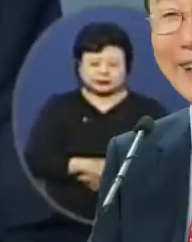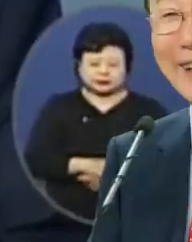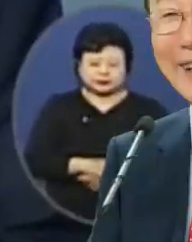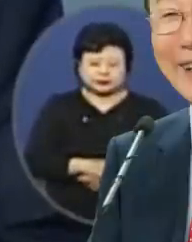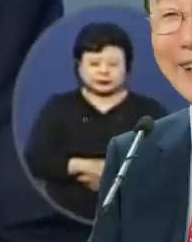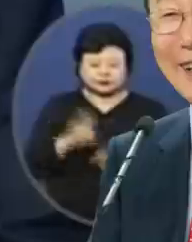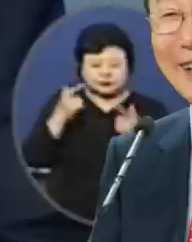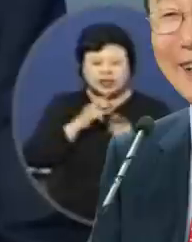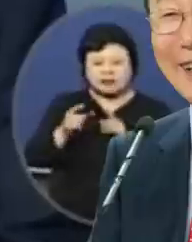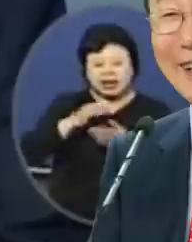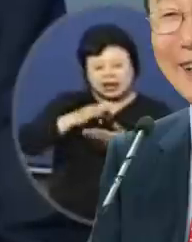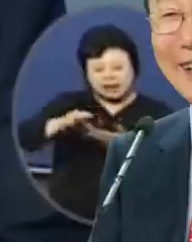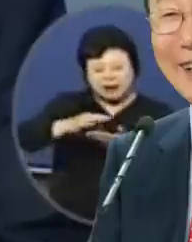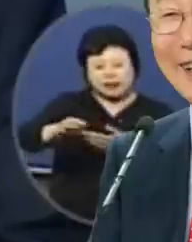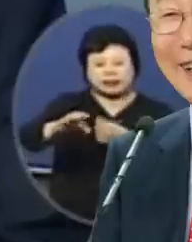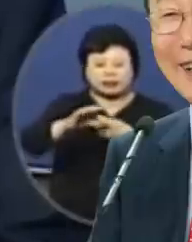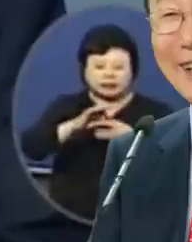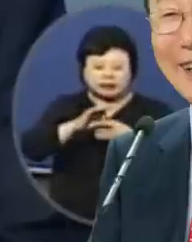늘 말하면